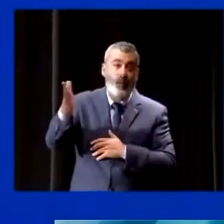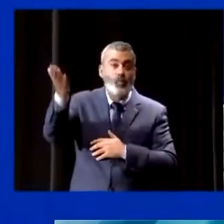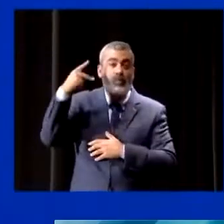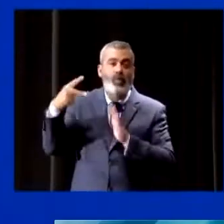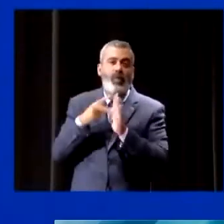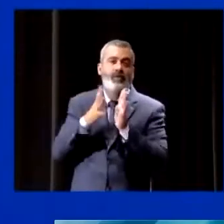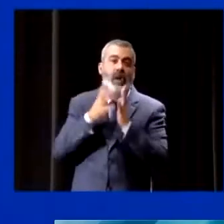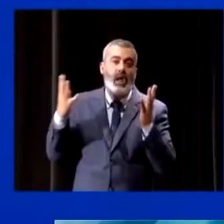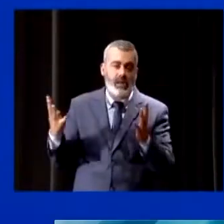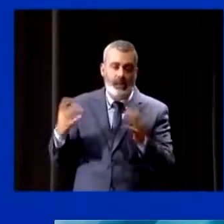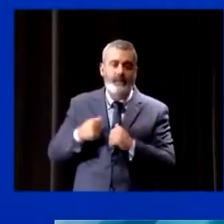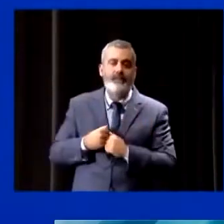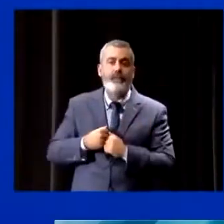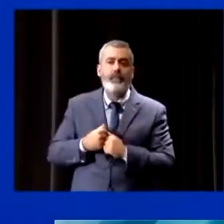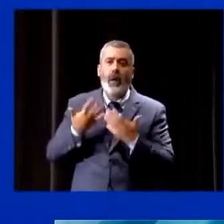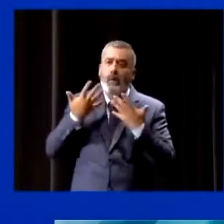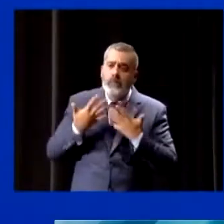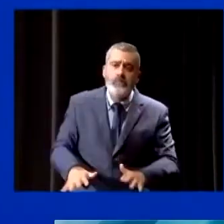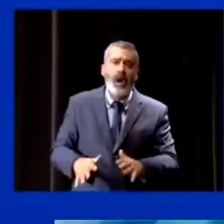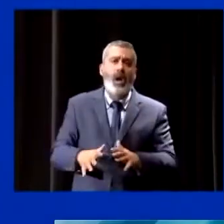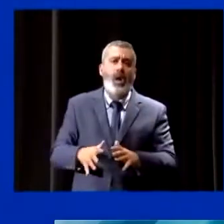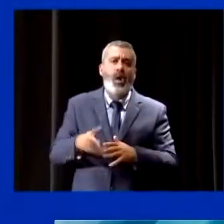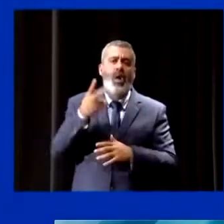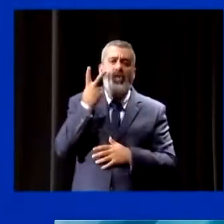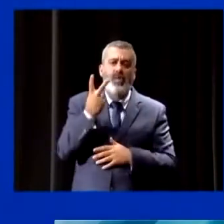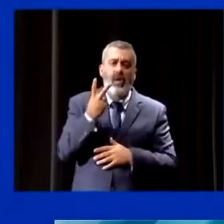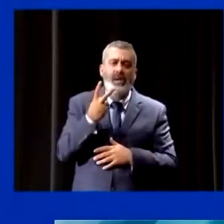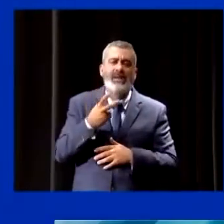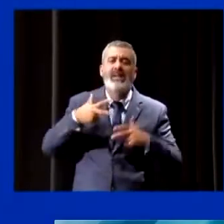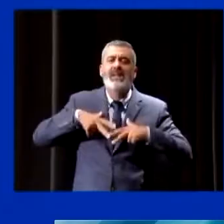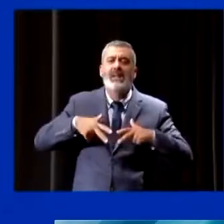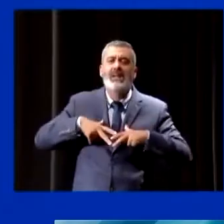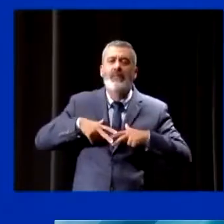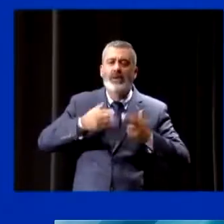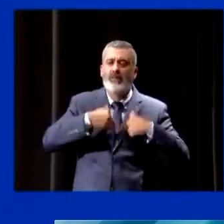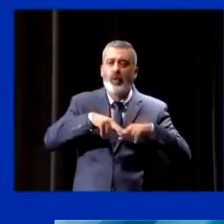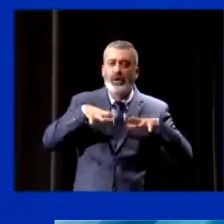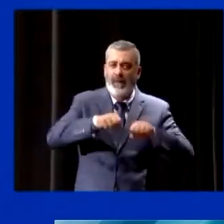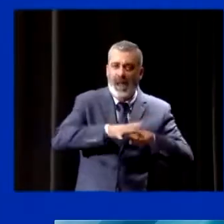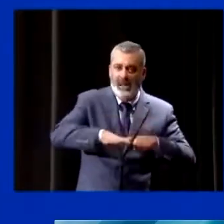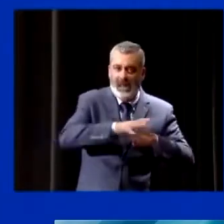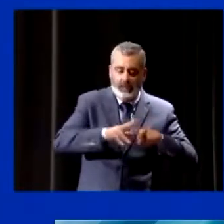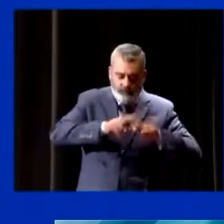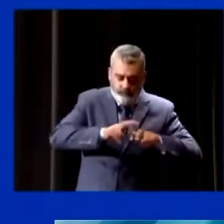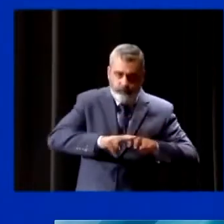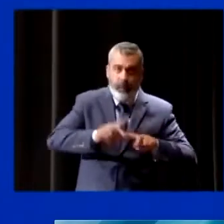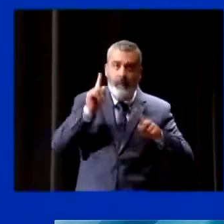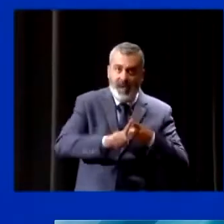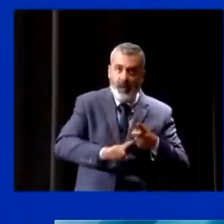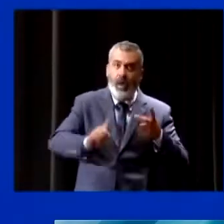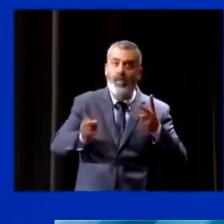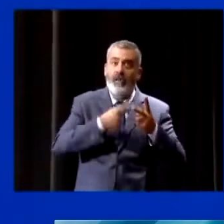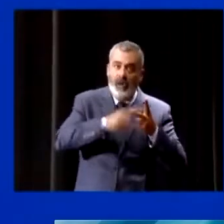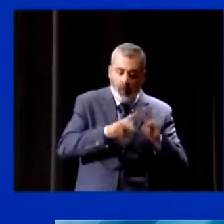και όλες οι αποφάσεις, τουλάχιστον δύο της Ολομέλειας του Συμβουλίου της Επικρατείας, για το σύνομον της διαδικασίας,